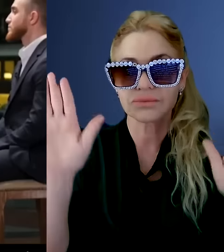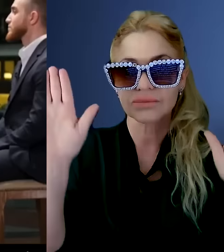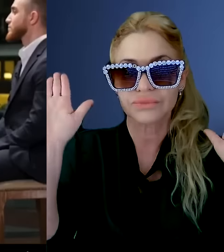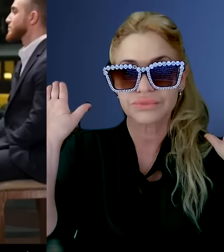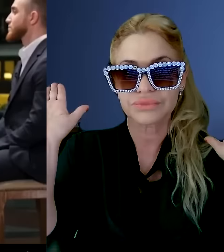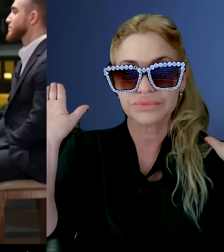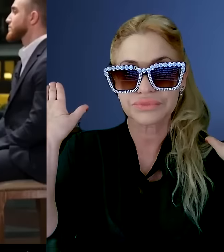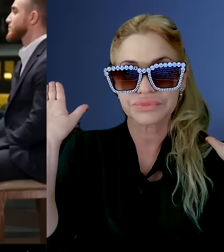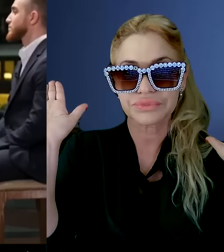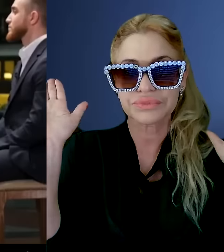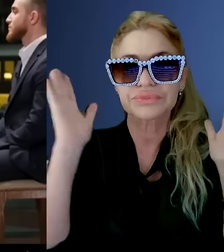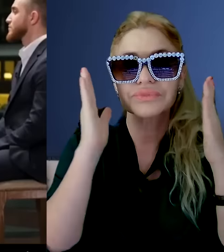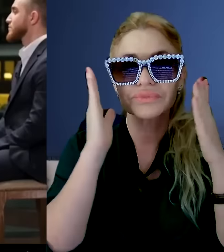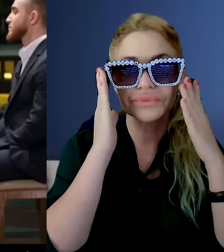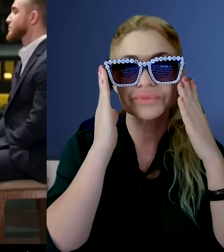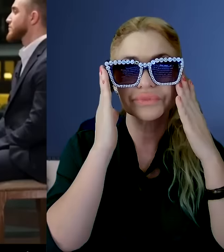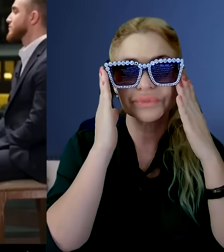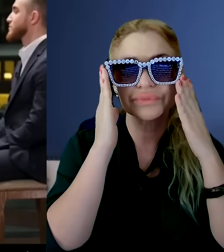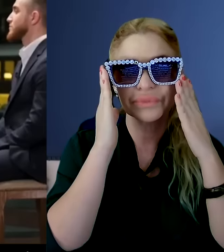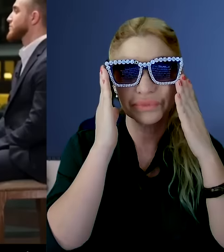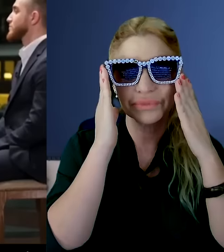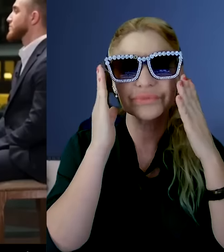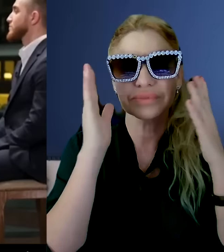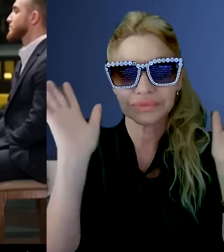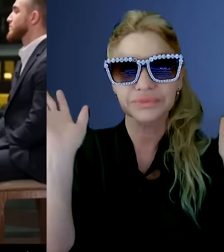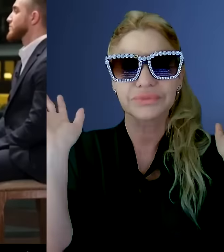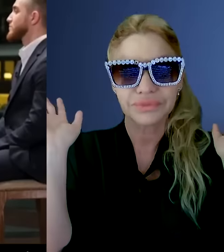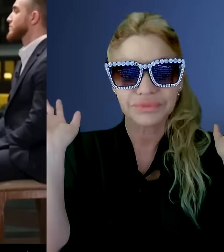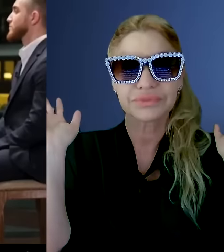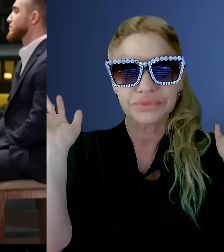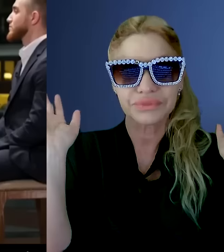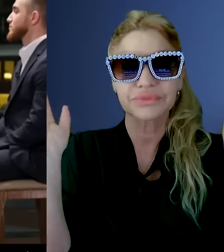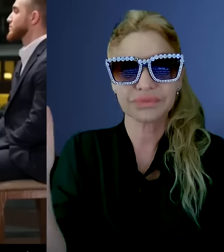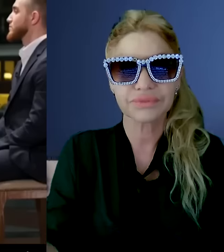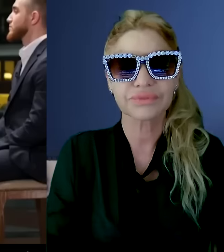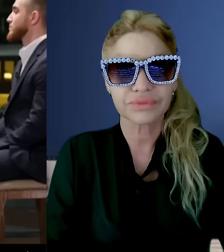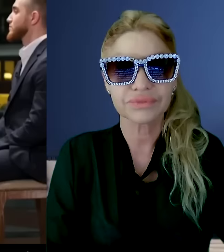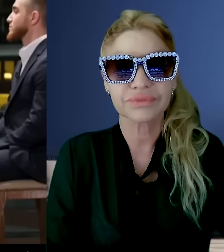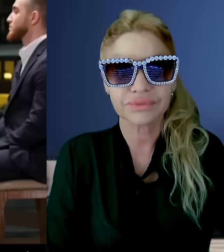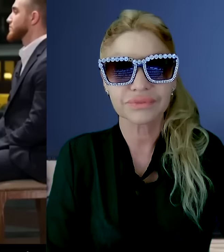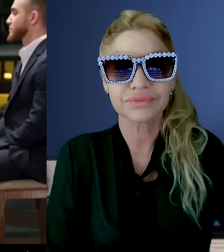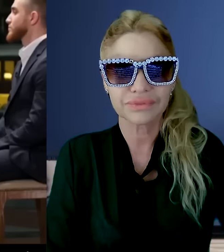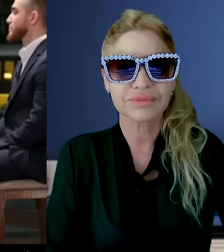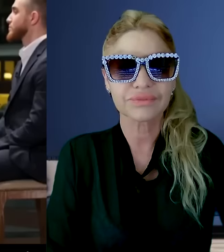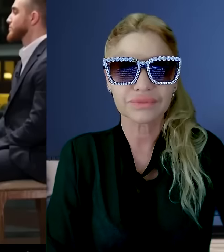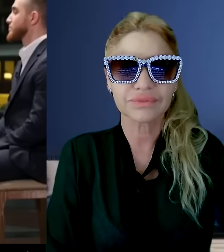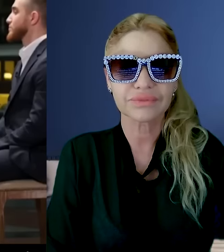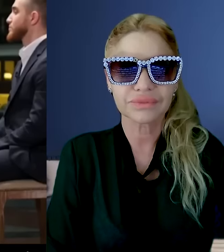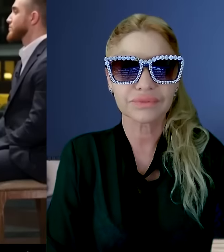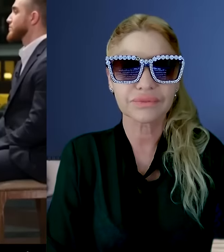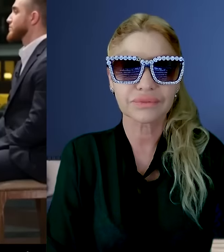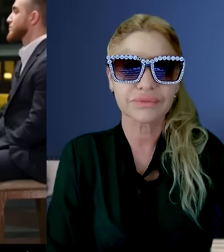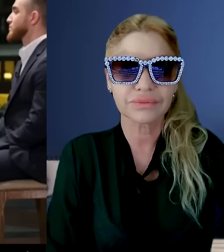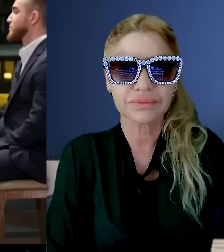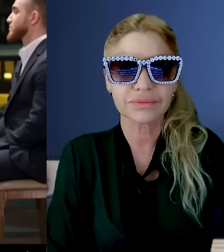онлайн возможности идет в круглосуточном режиме, и все это вокруг детей,